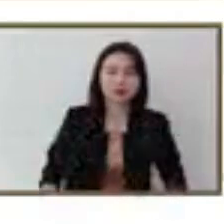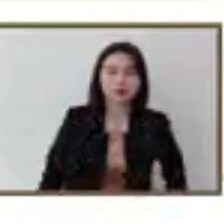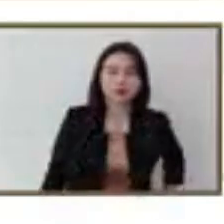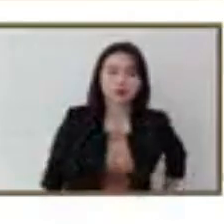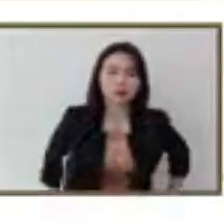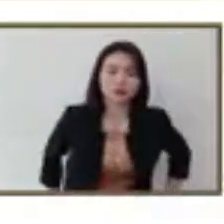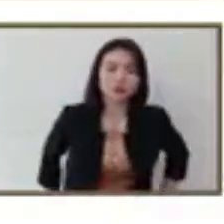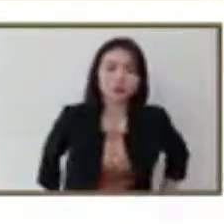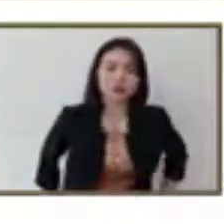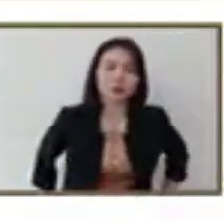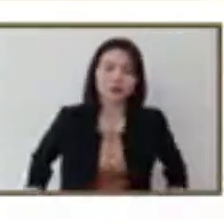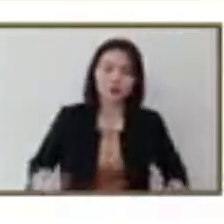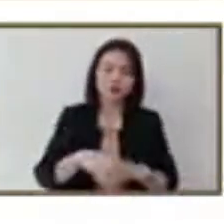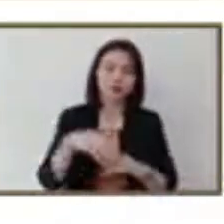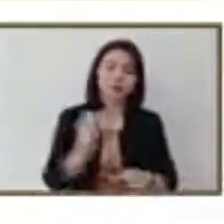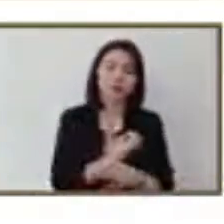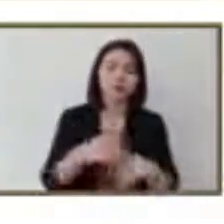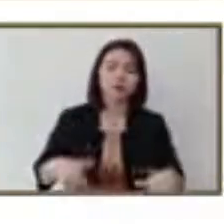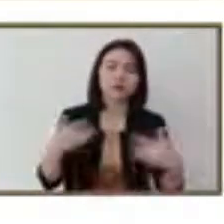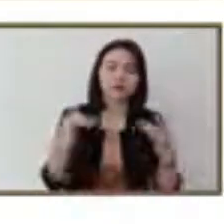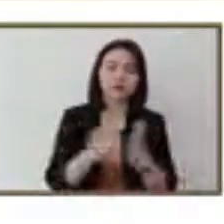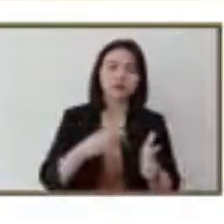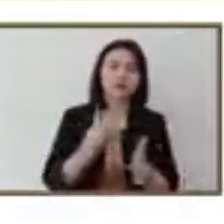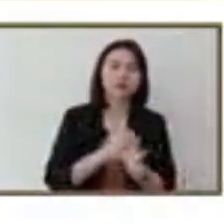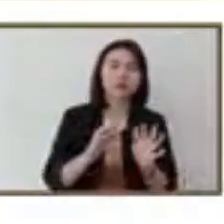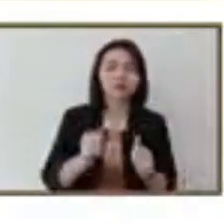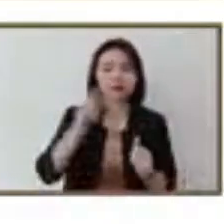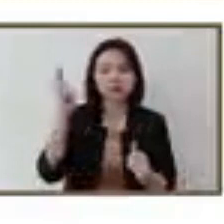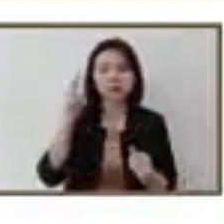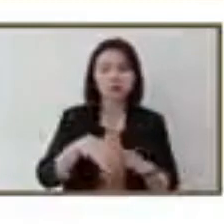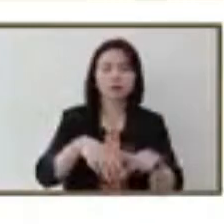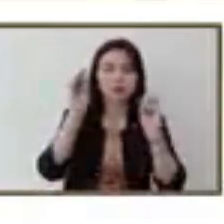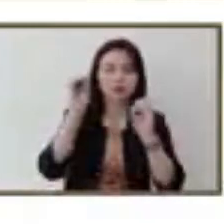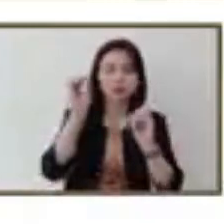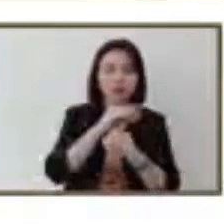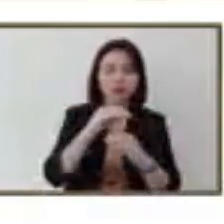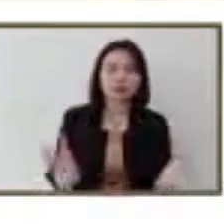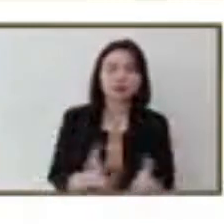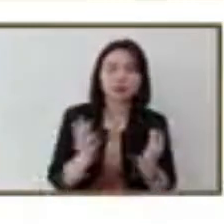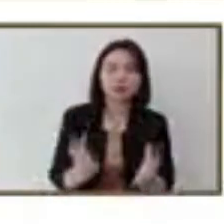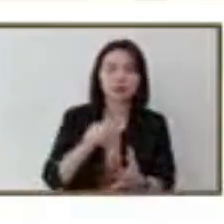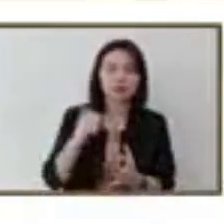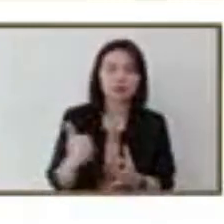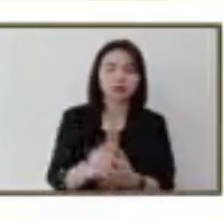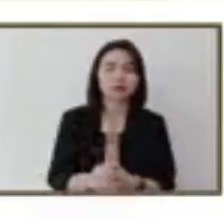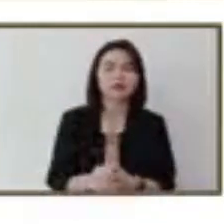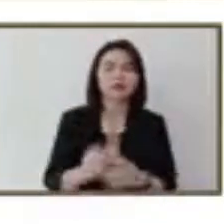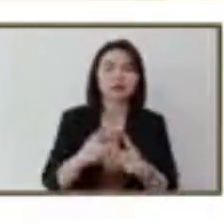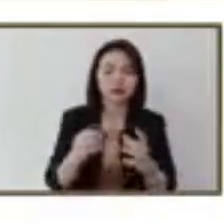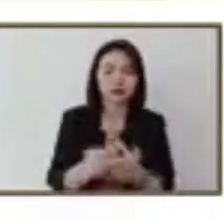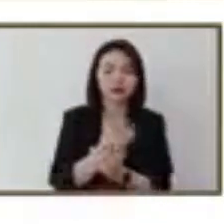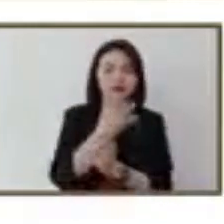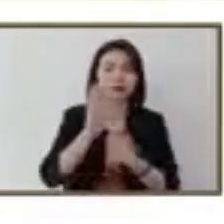sa aming buhay na magagamit po namin sa pagtuturo at saka sa pag-encourage, Panginoon, sa paglaki ng mga